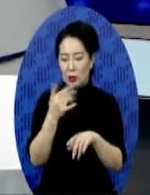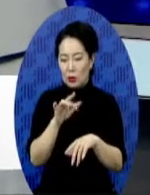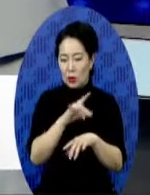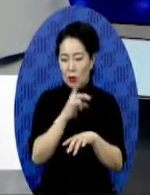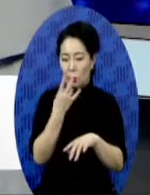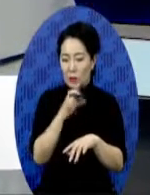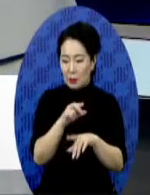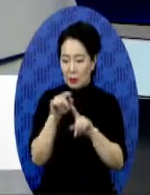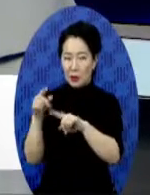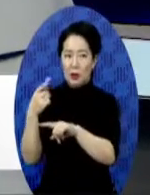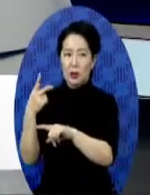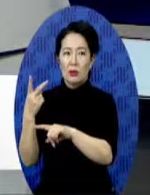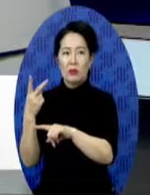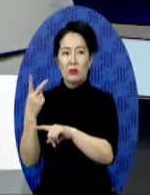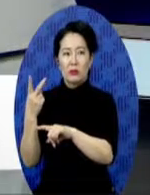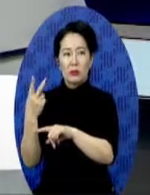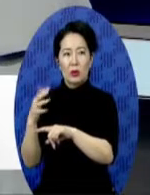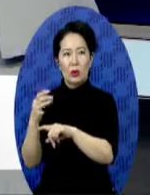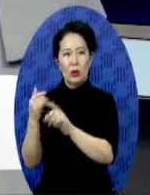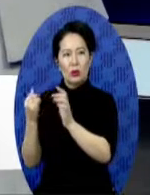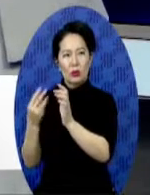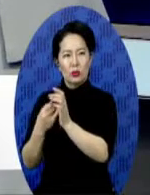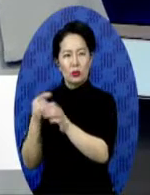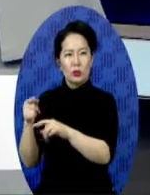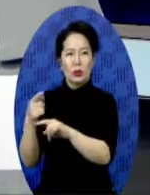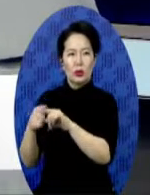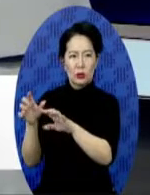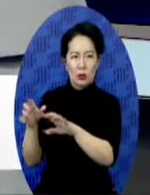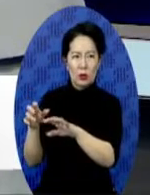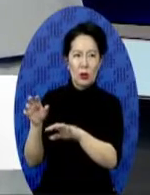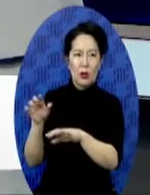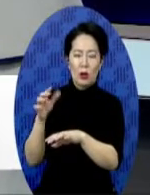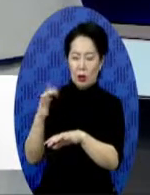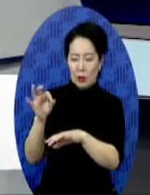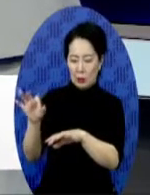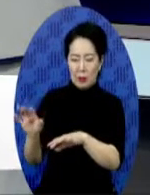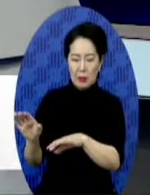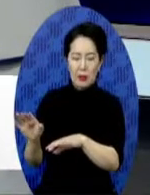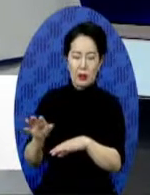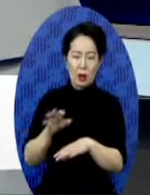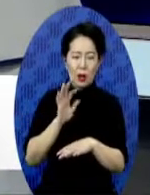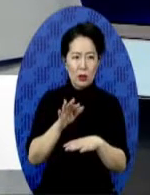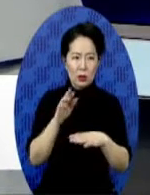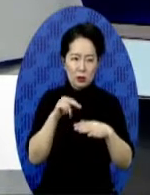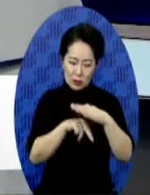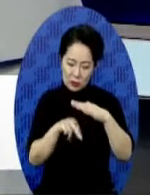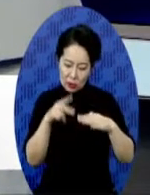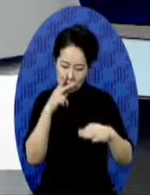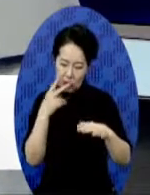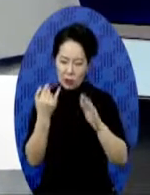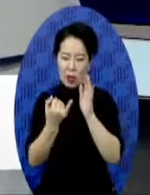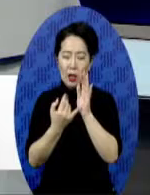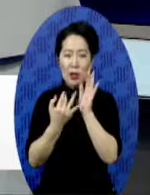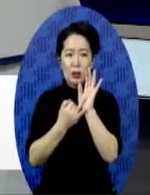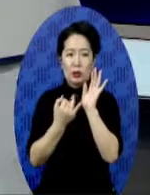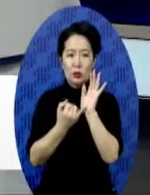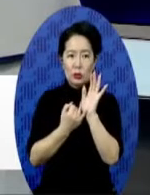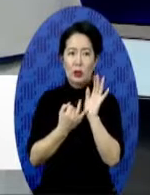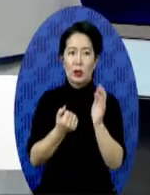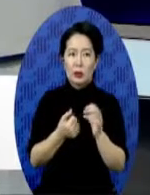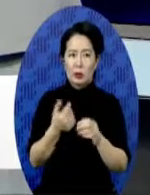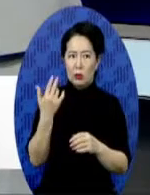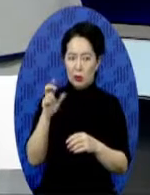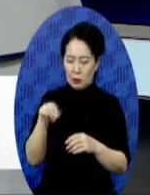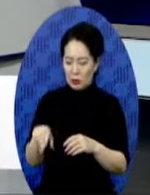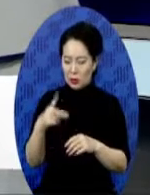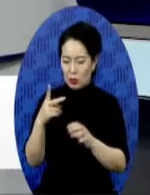За цэцэрлэгийг наваад үзэх юм бол улсын хэмжээнд энэ жил 76 цэцэрлэг ашиглалтанд яг бүрэн орчихсон, үйл ажиллагаа нь яваад эхэлсэн. За нийслэлийн хувьд